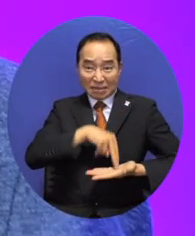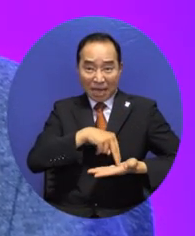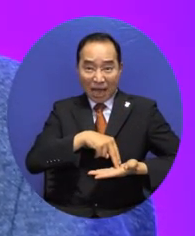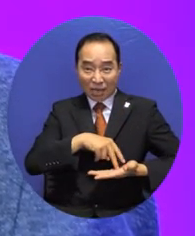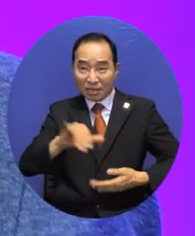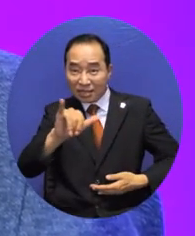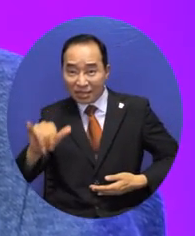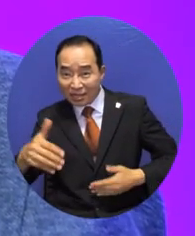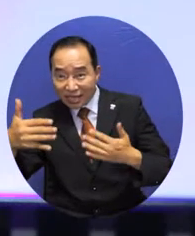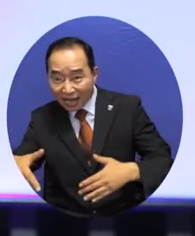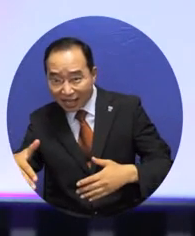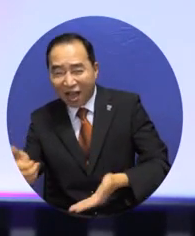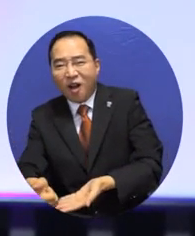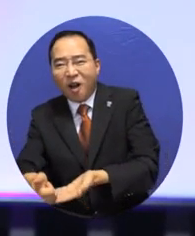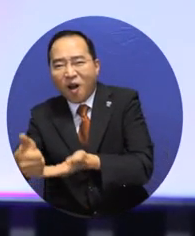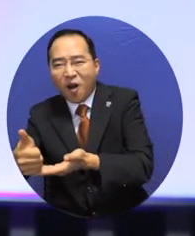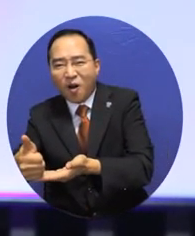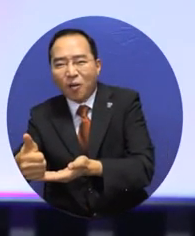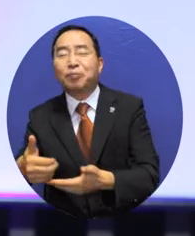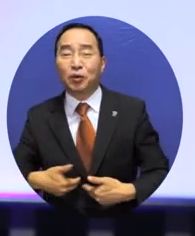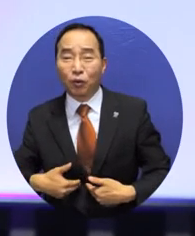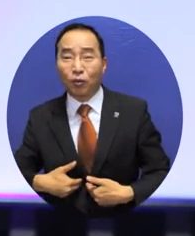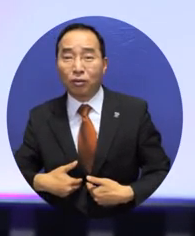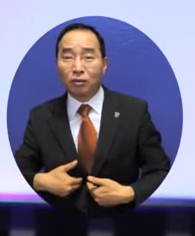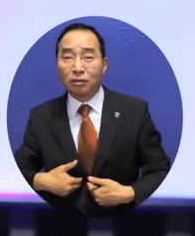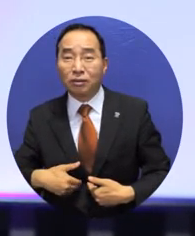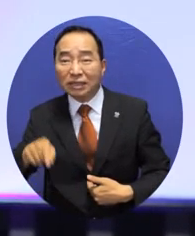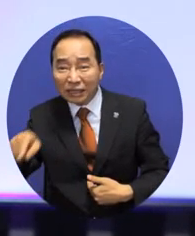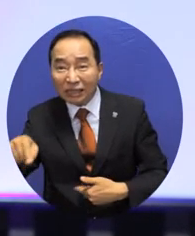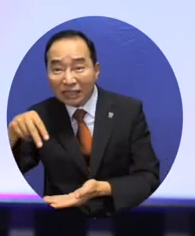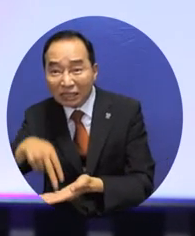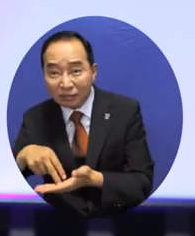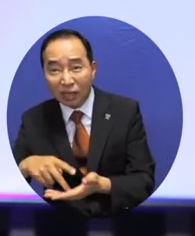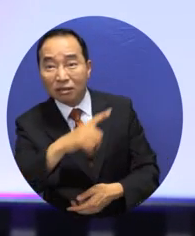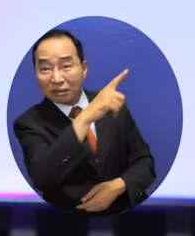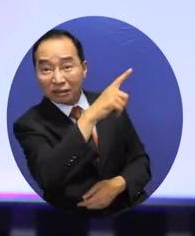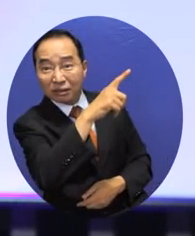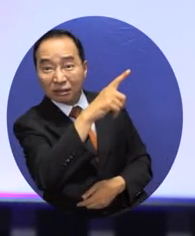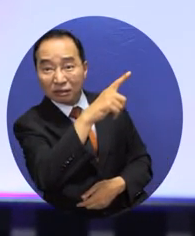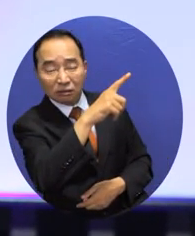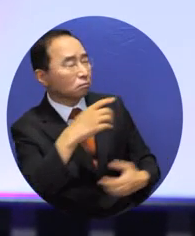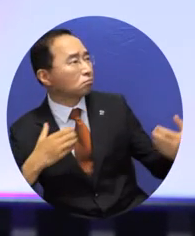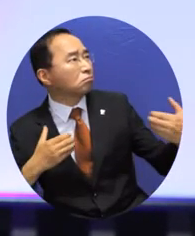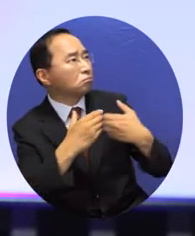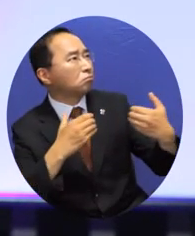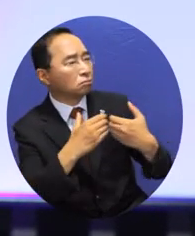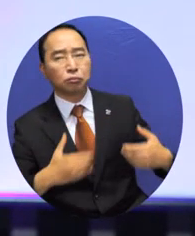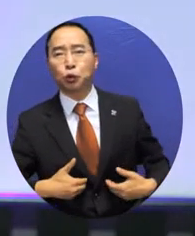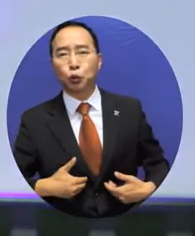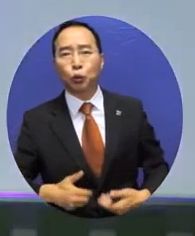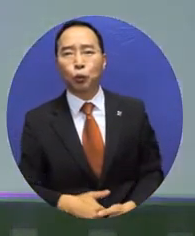필요하고 을의 입장에 있을 때는 부당한 권력에 대해서 저항하는 것이 필요합니다.